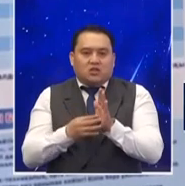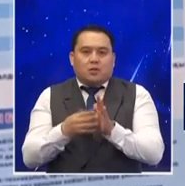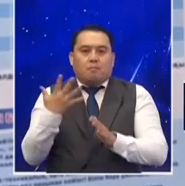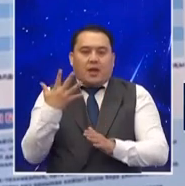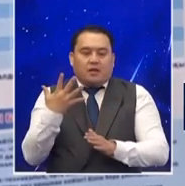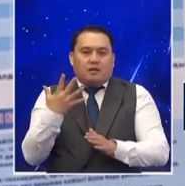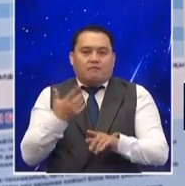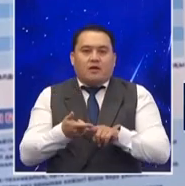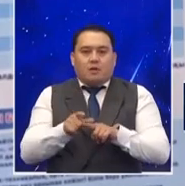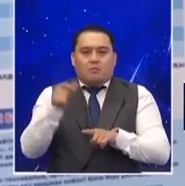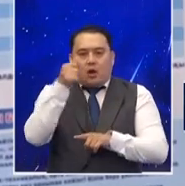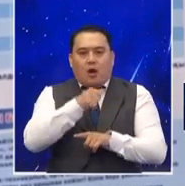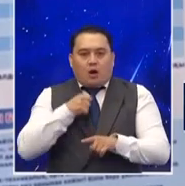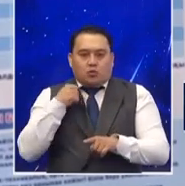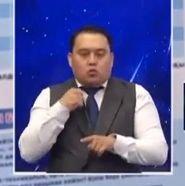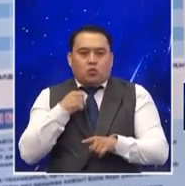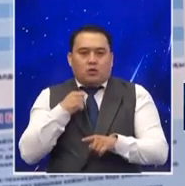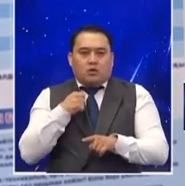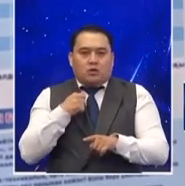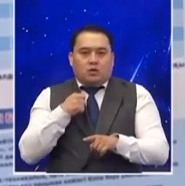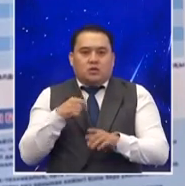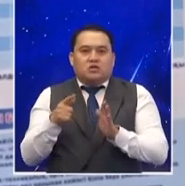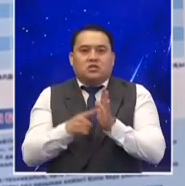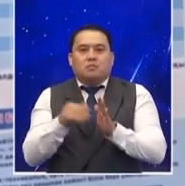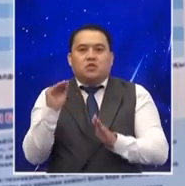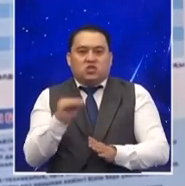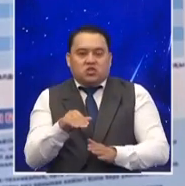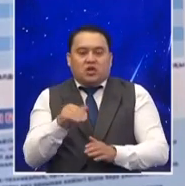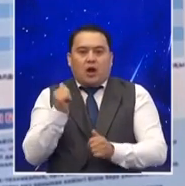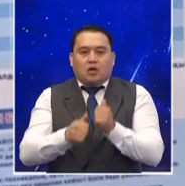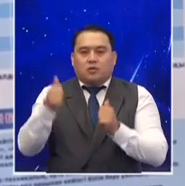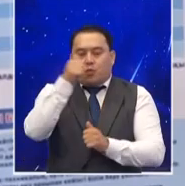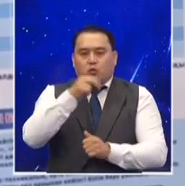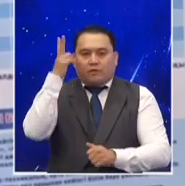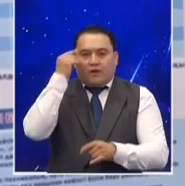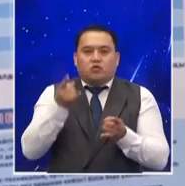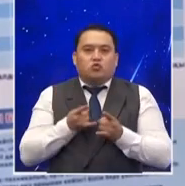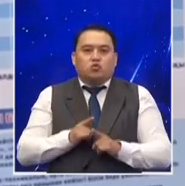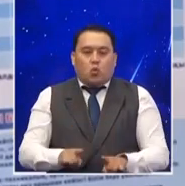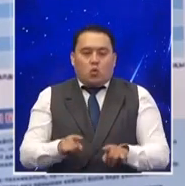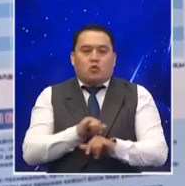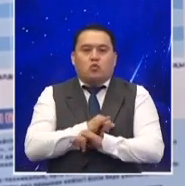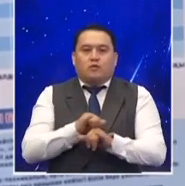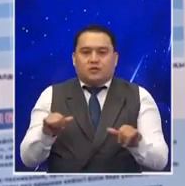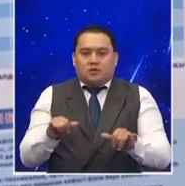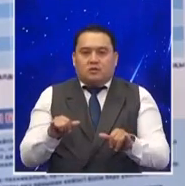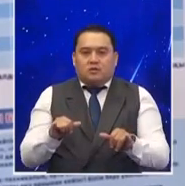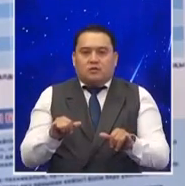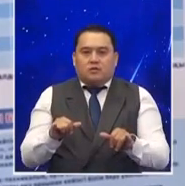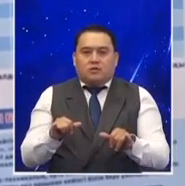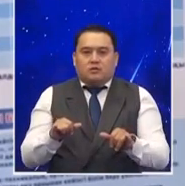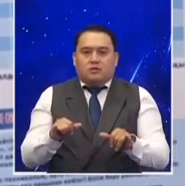6665 родов. В этом году мы уже приближаемся к рубежу 7 тысяч. С каждым годом количество родов, в принципе, у нас в перинатальном